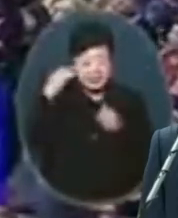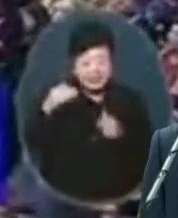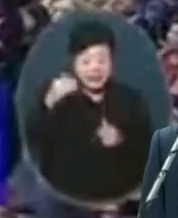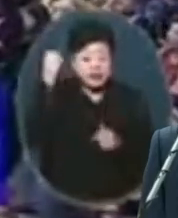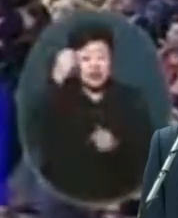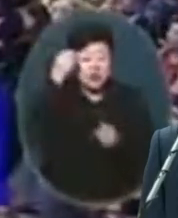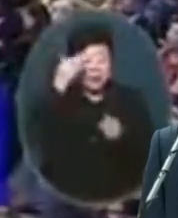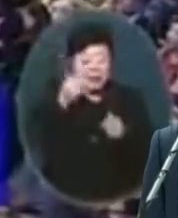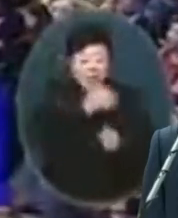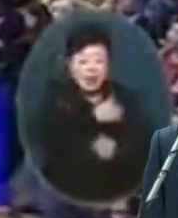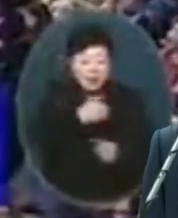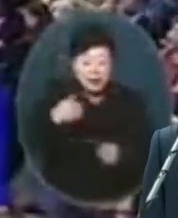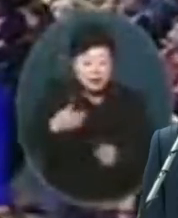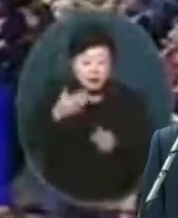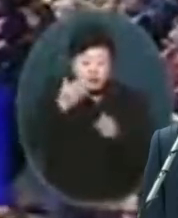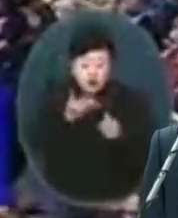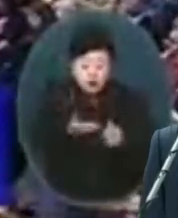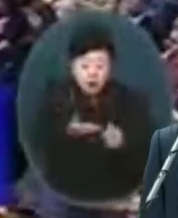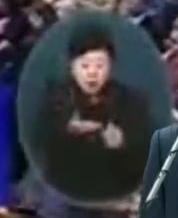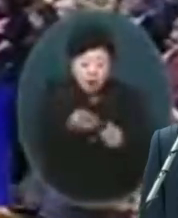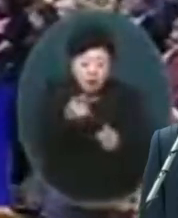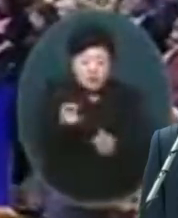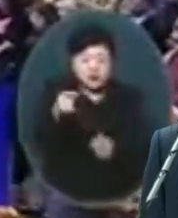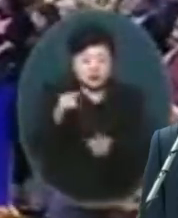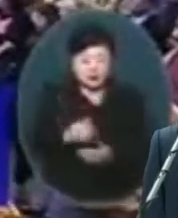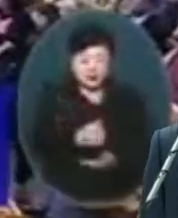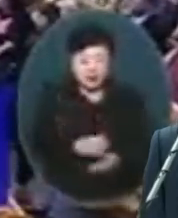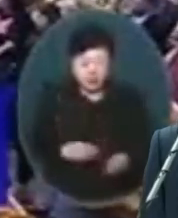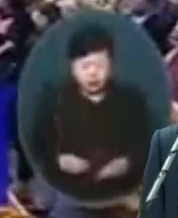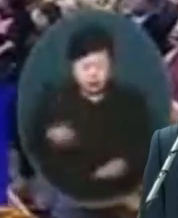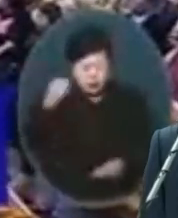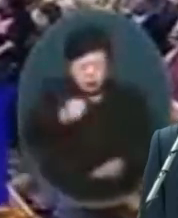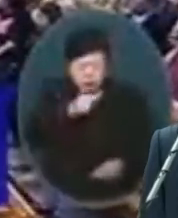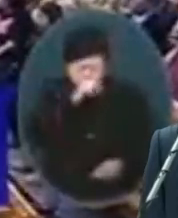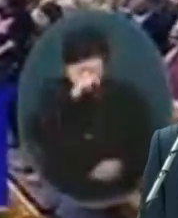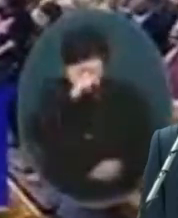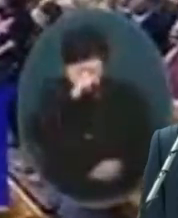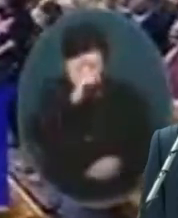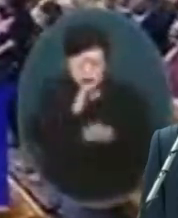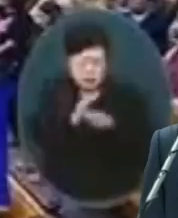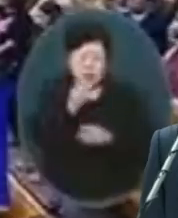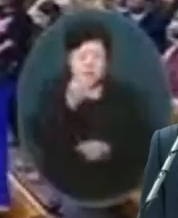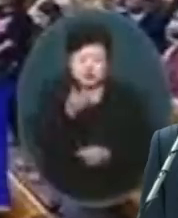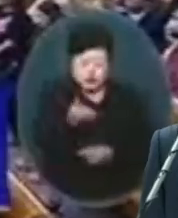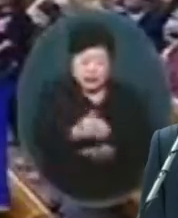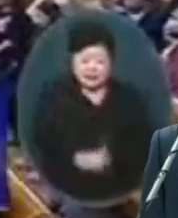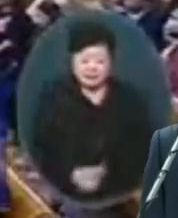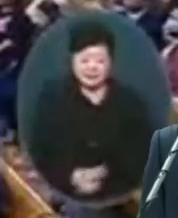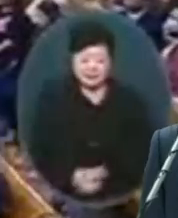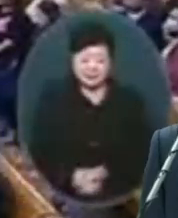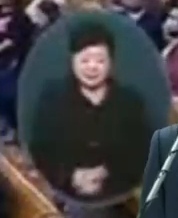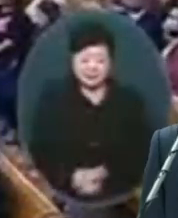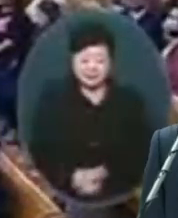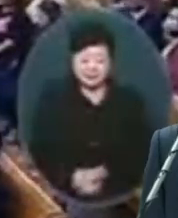영혼에게 만족을 주시며 줄인 영혼에게 좋은 것으로 채워주심이라고